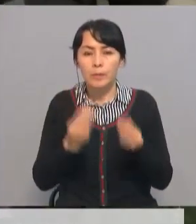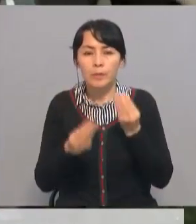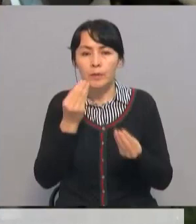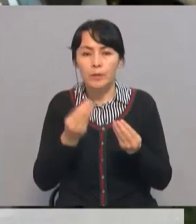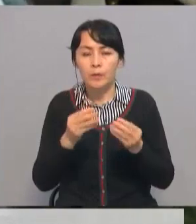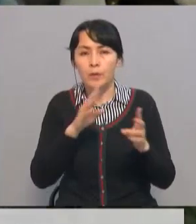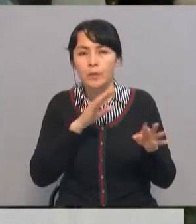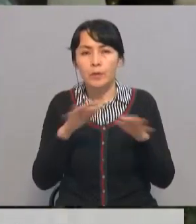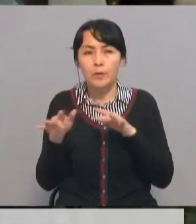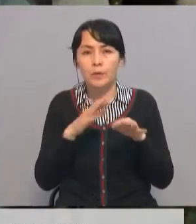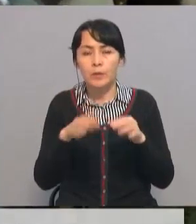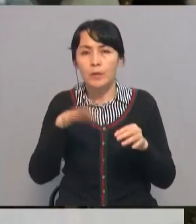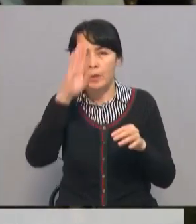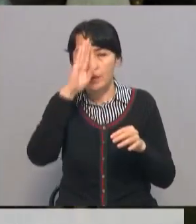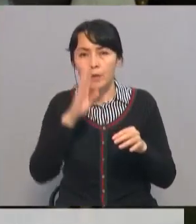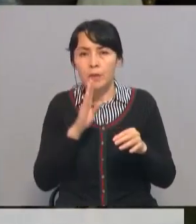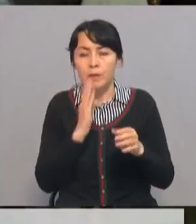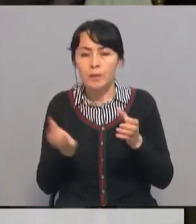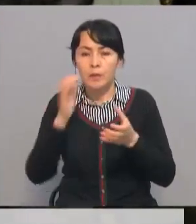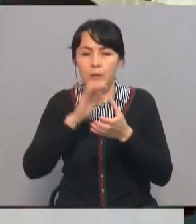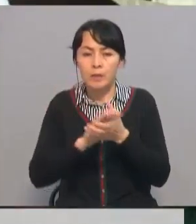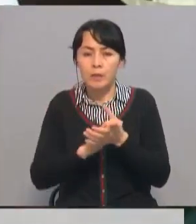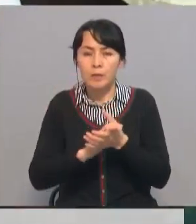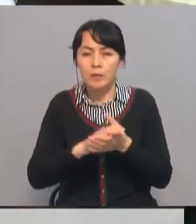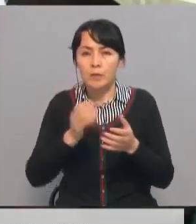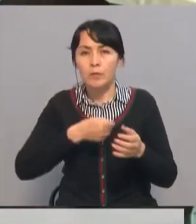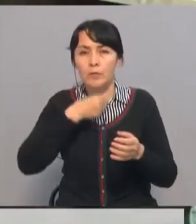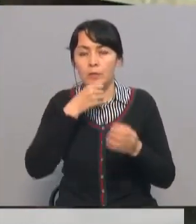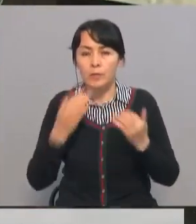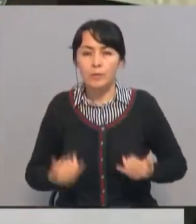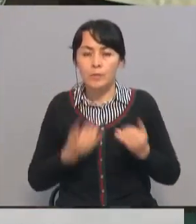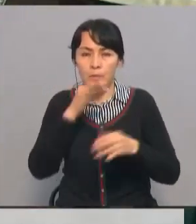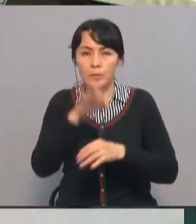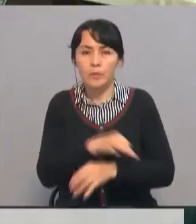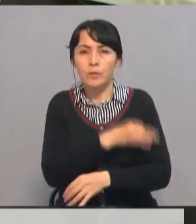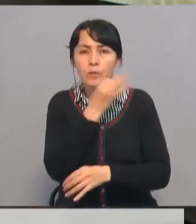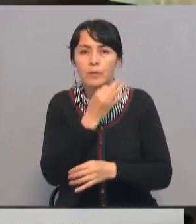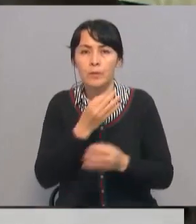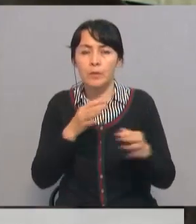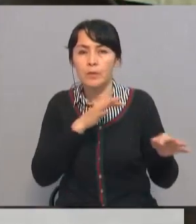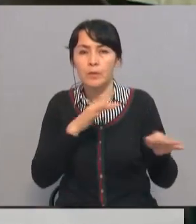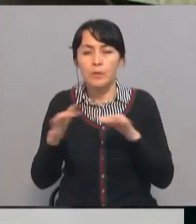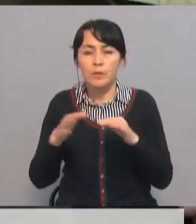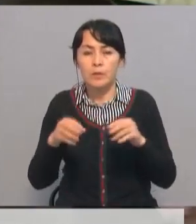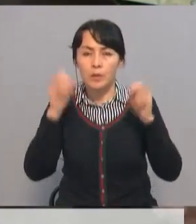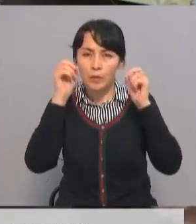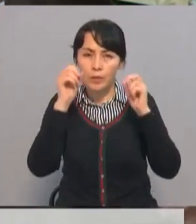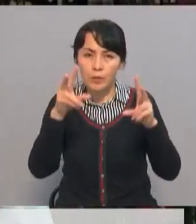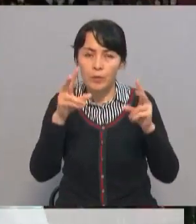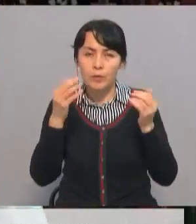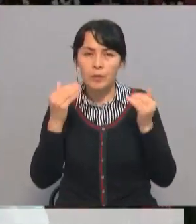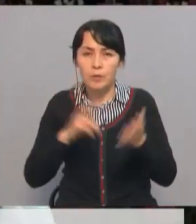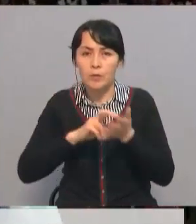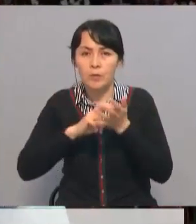Бұл отырыста қыз бен жігіт танысып, жарасып жатса үлкендердің батасымен отау құратын болған. Шара аясында ұйқашар мен селт